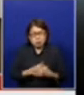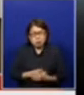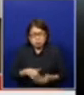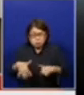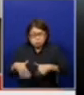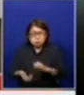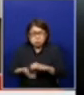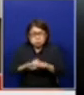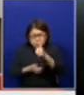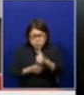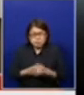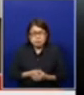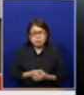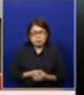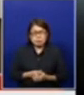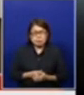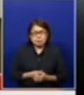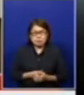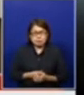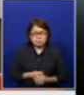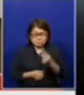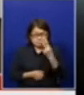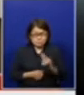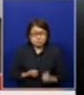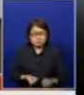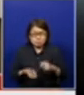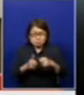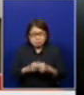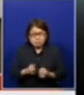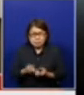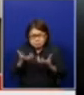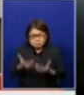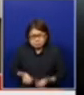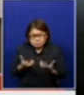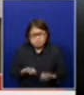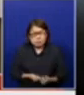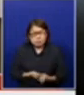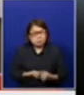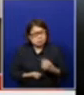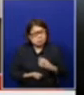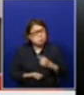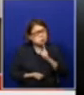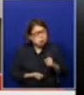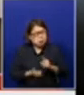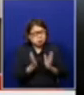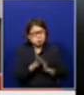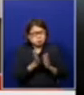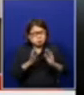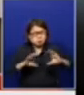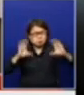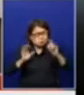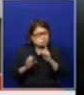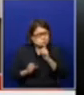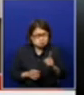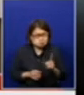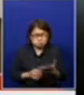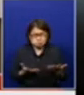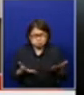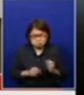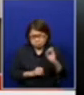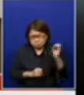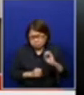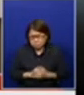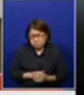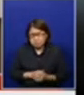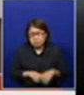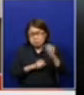ตะกี้แก้ปัญหาวิกฤตนี่ผมไม่ได้ชมเชยรัฐบาลเลยนะครับแล้วประกาศพ.ร.ก.นี่กู้กัน